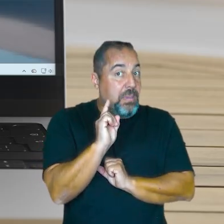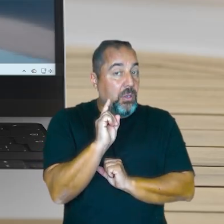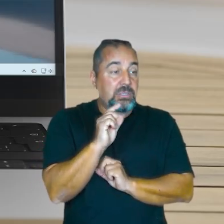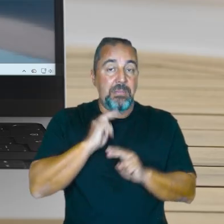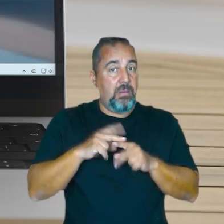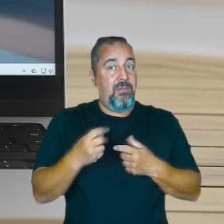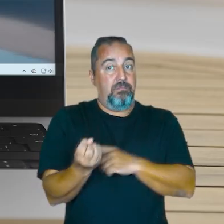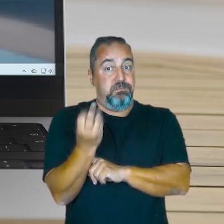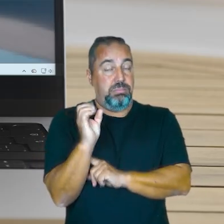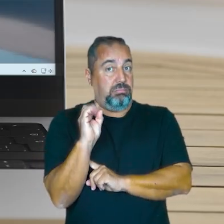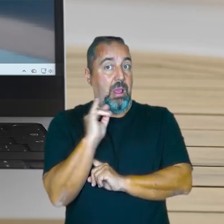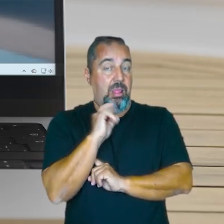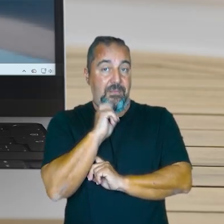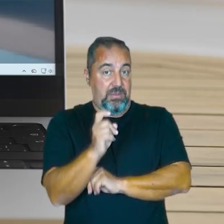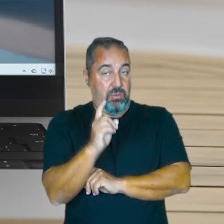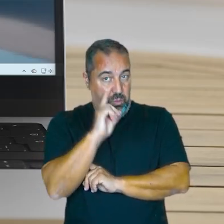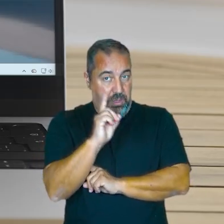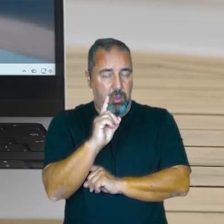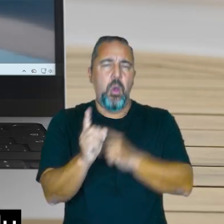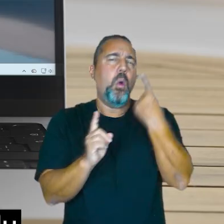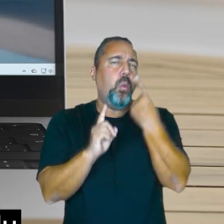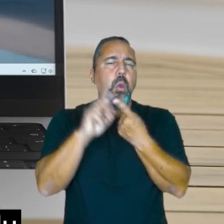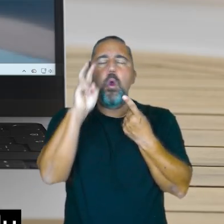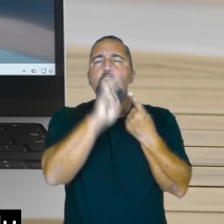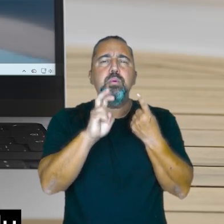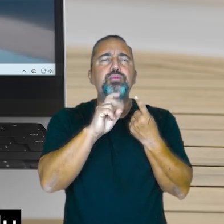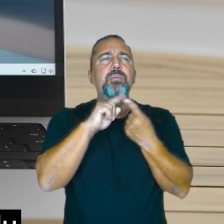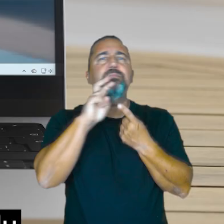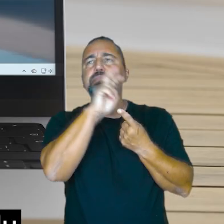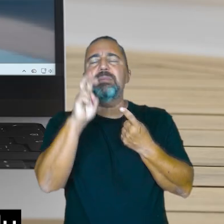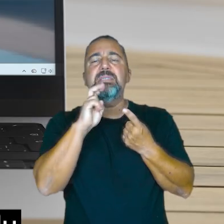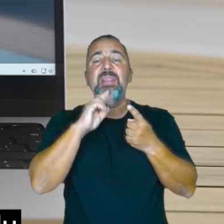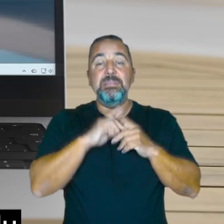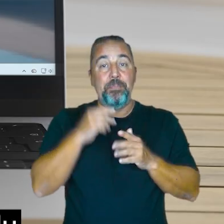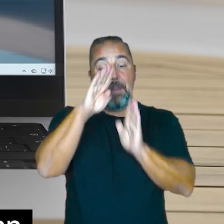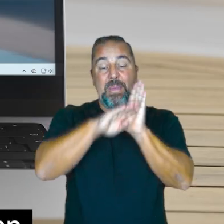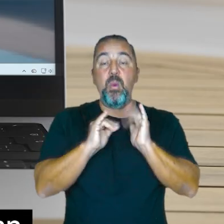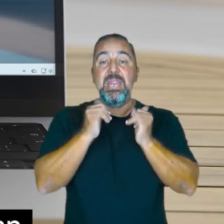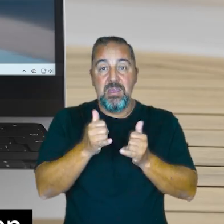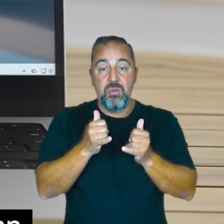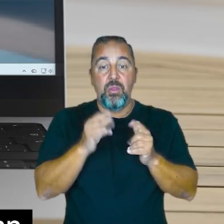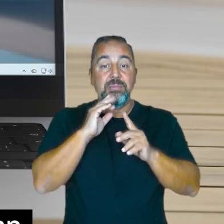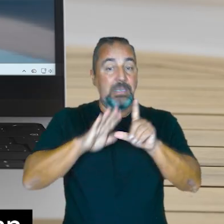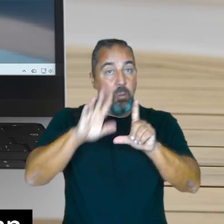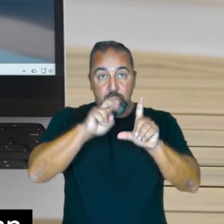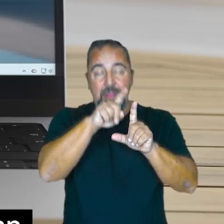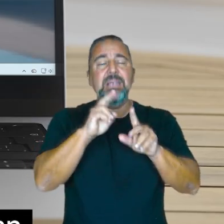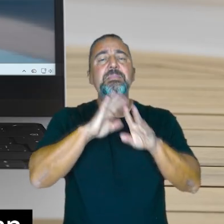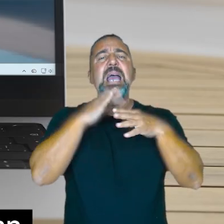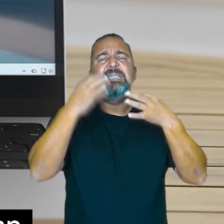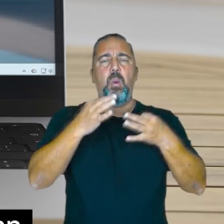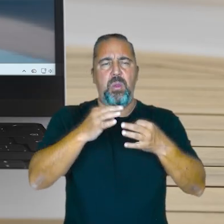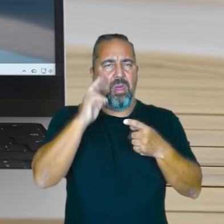duzula ziurtatu behar duzu. Bat, horretarako, bilatu segurtasuna, hasierako menuan edo